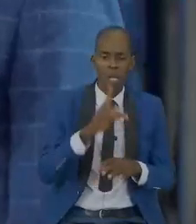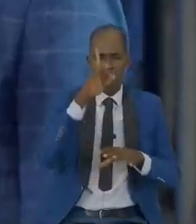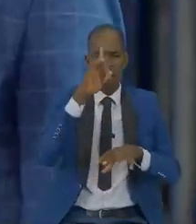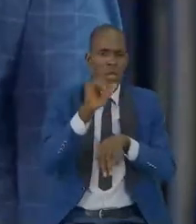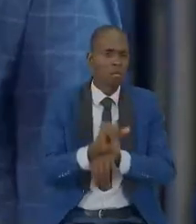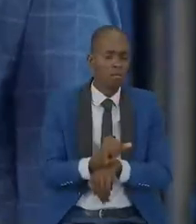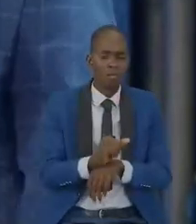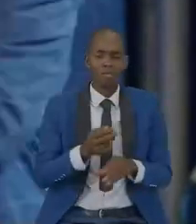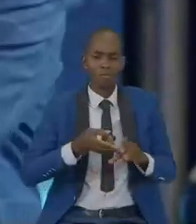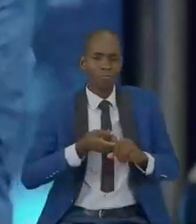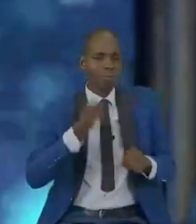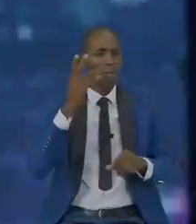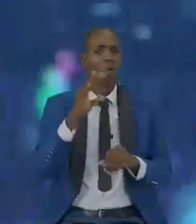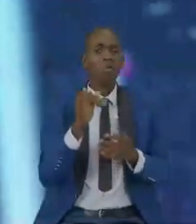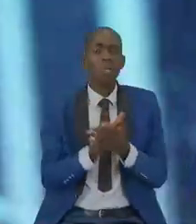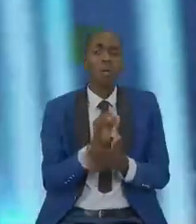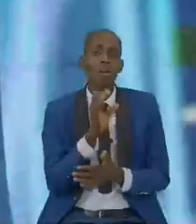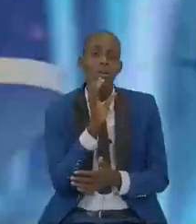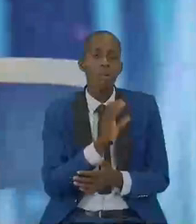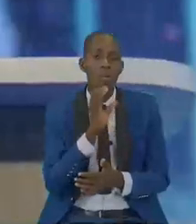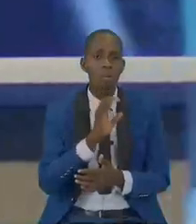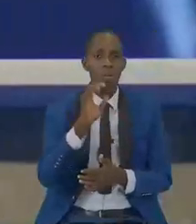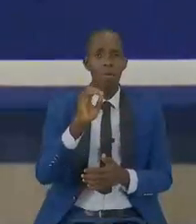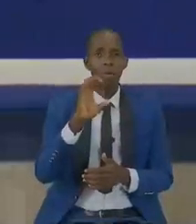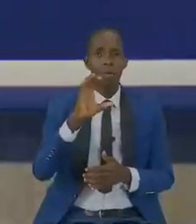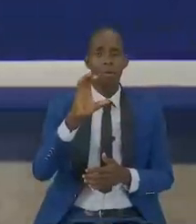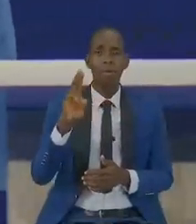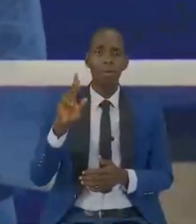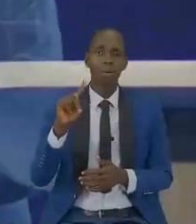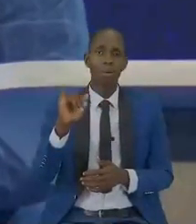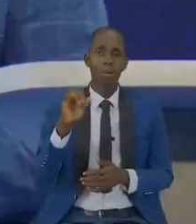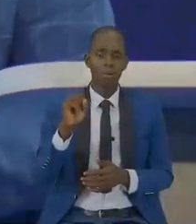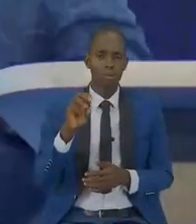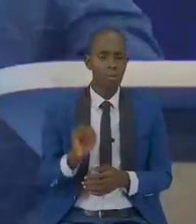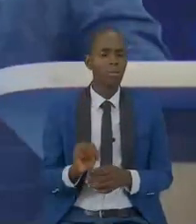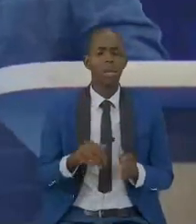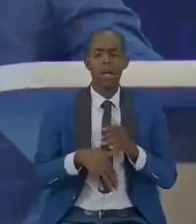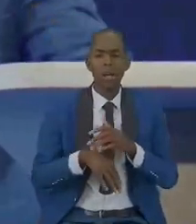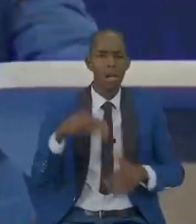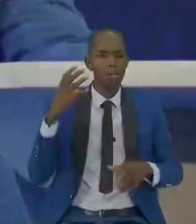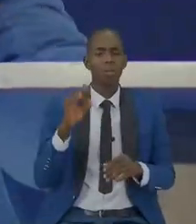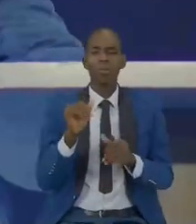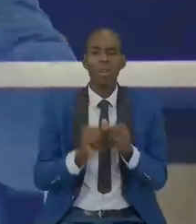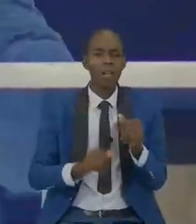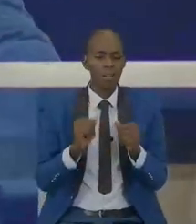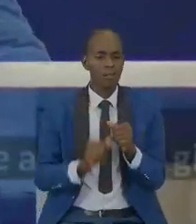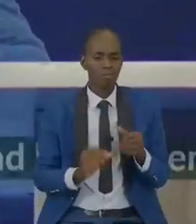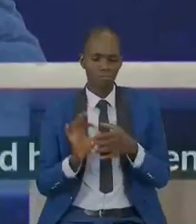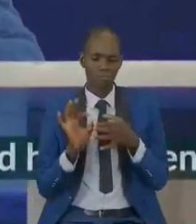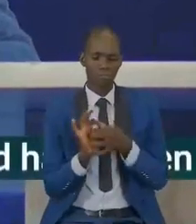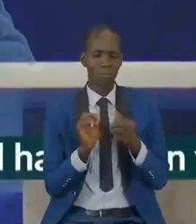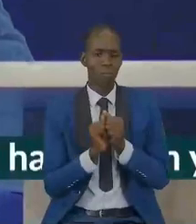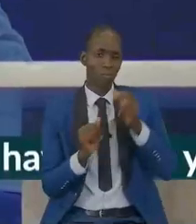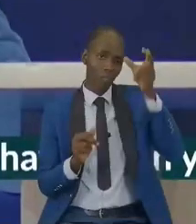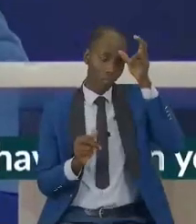péché. Je sors des mauvaises habitudes. Je sors de l'occultisme. Je sors de toute